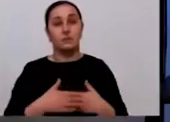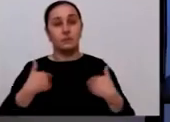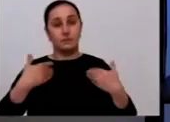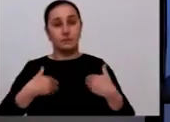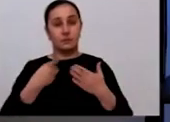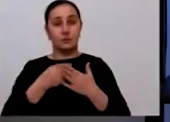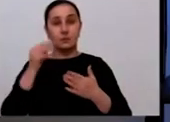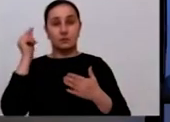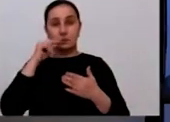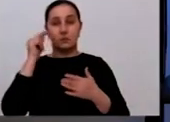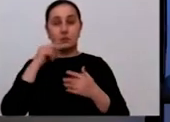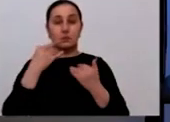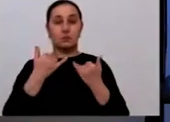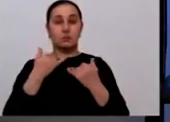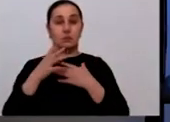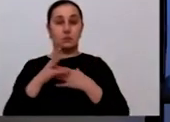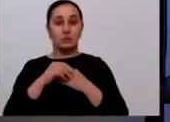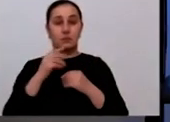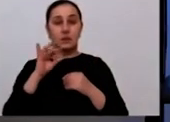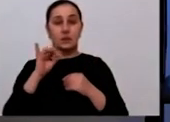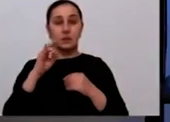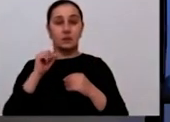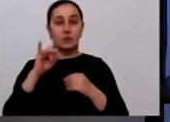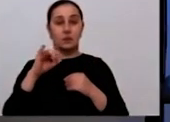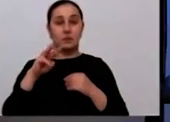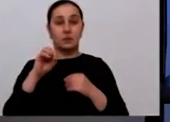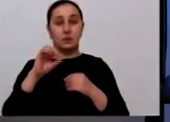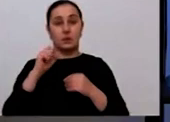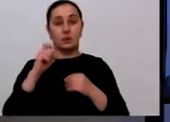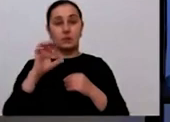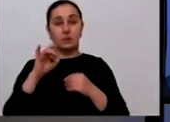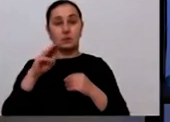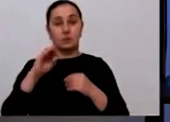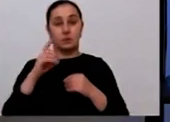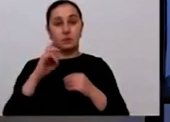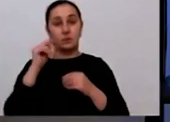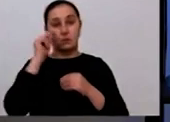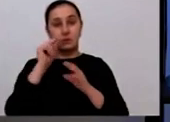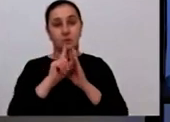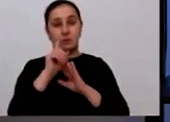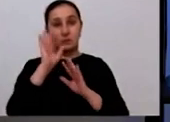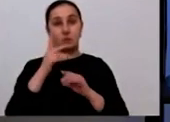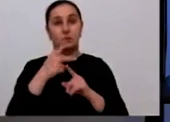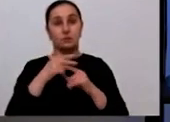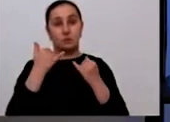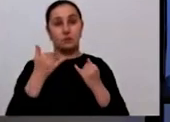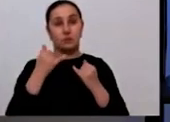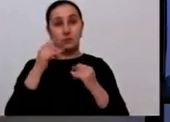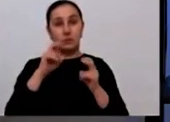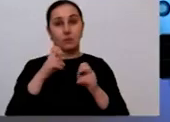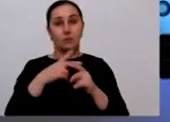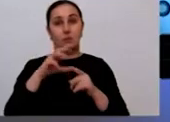Assalomu alaykum aziz o'quvchilar. Bugun biz sizlar bilan informatika va axborot texnologiyalar darsini boshlaymiz. Demak, bugungi